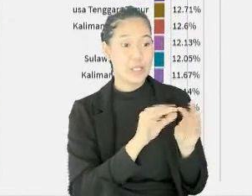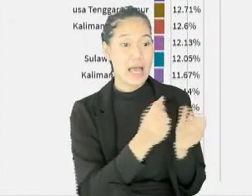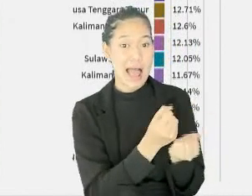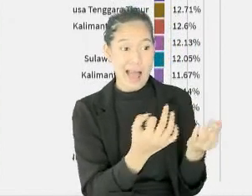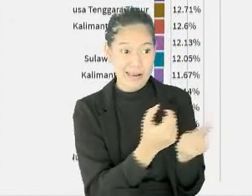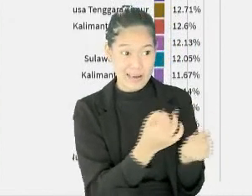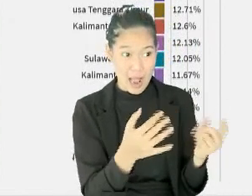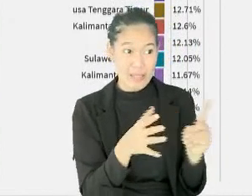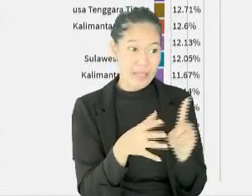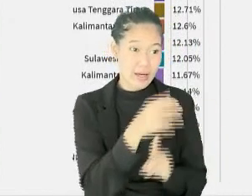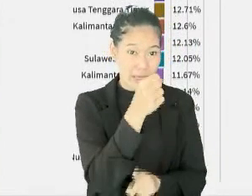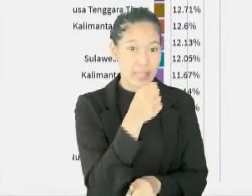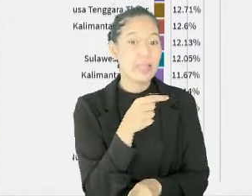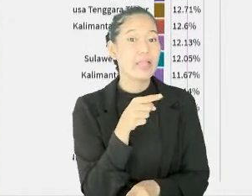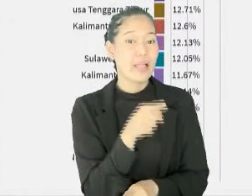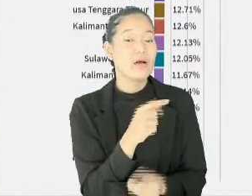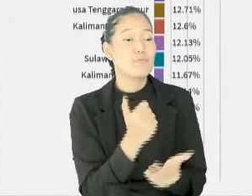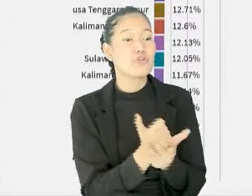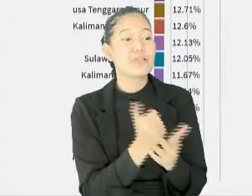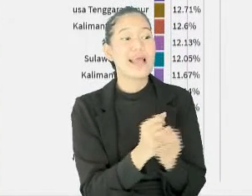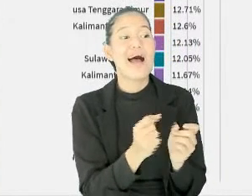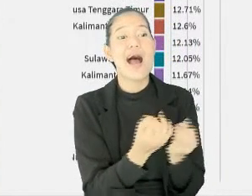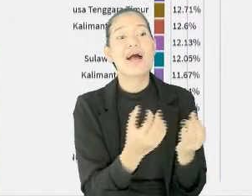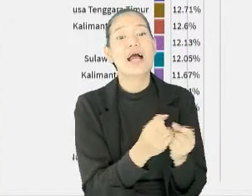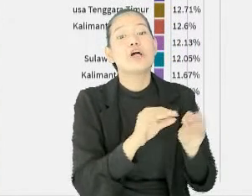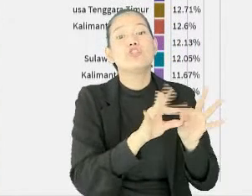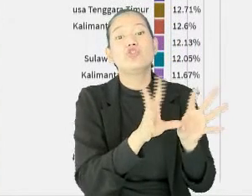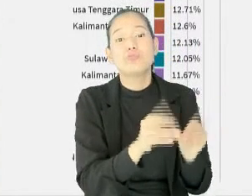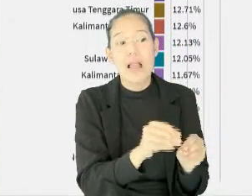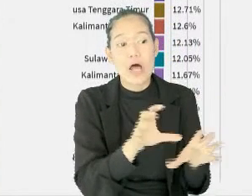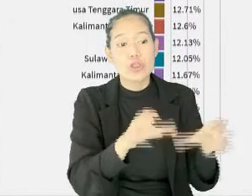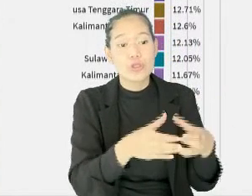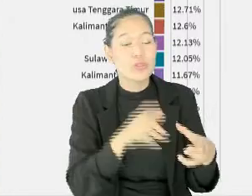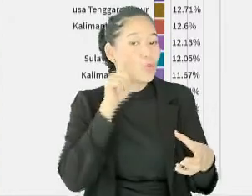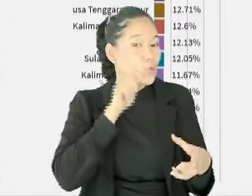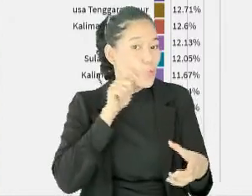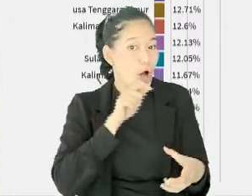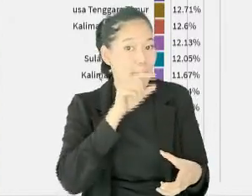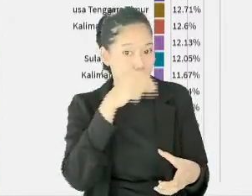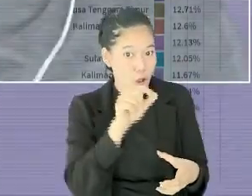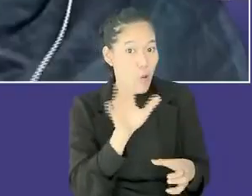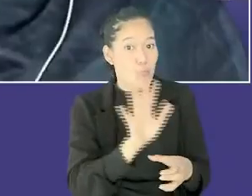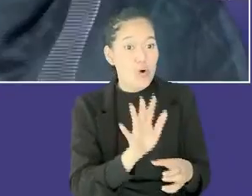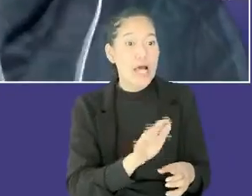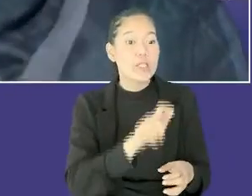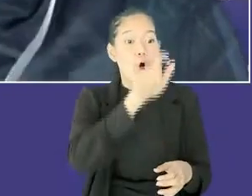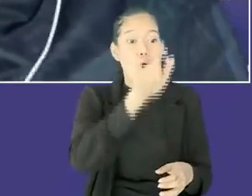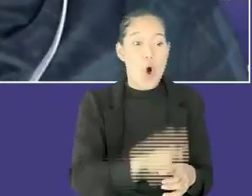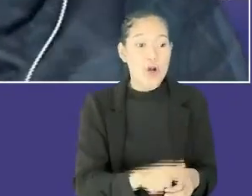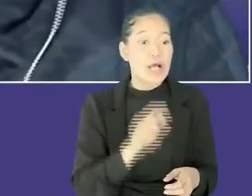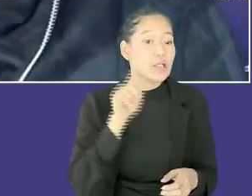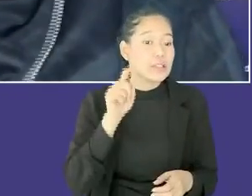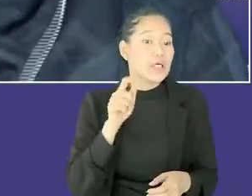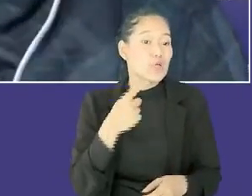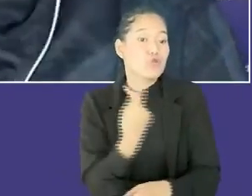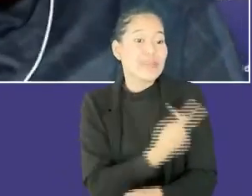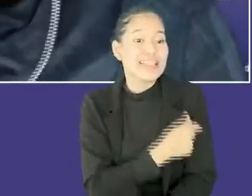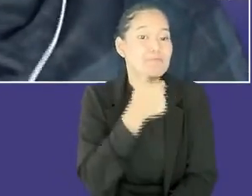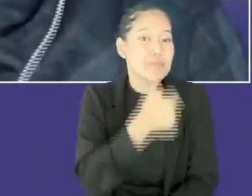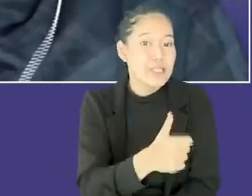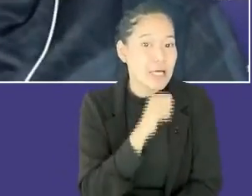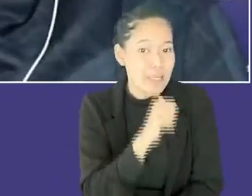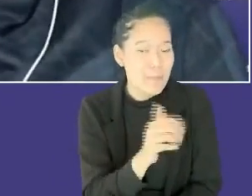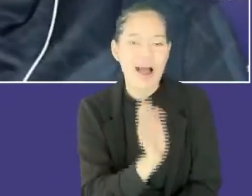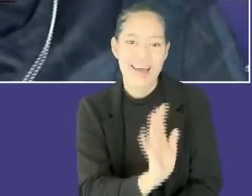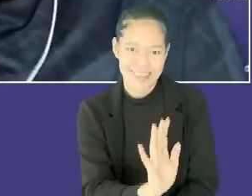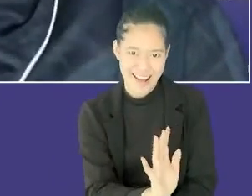angka-angka target kita itu adalah angka jumlah Letakkan si Aya bukan jodoh yang bisa disuntik karena kita belum tahu nih